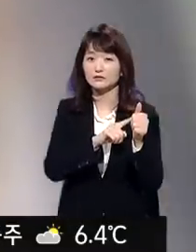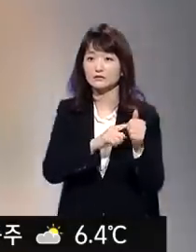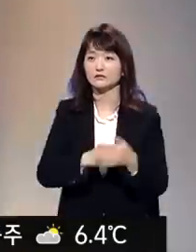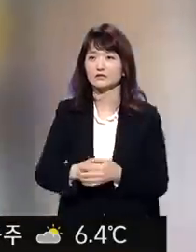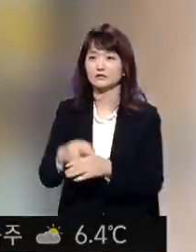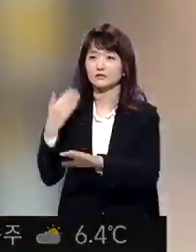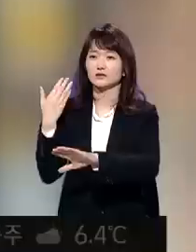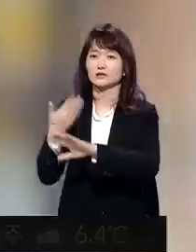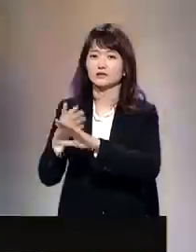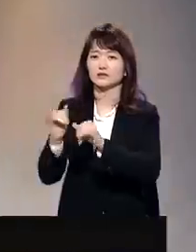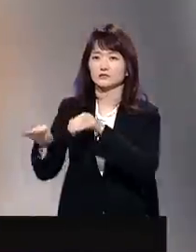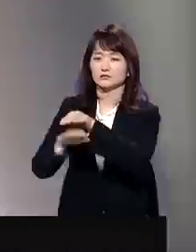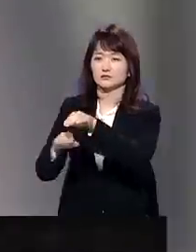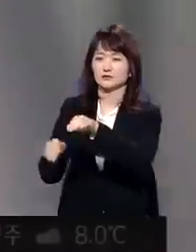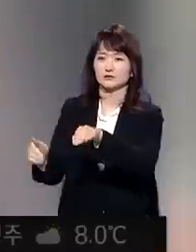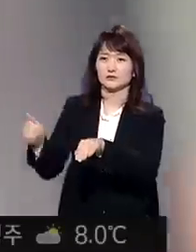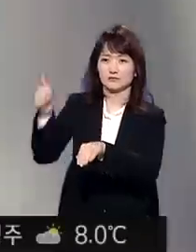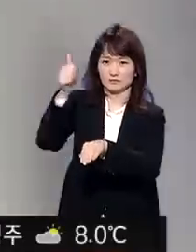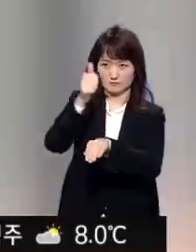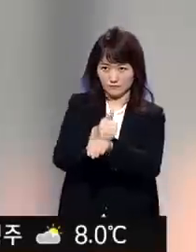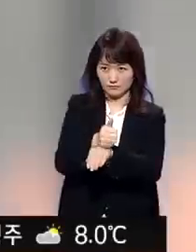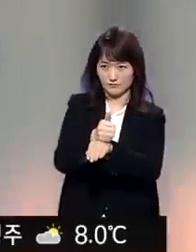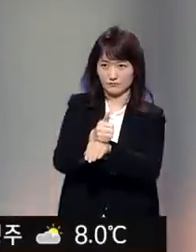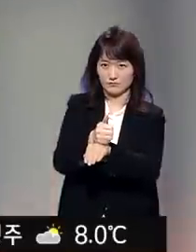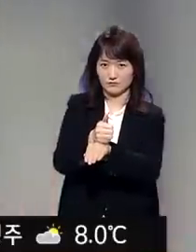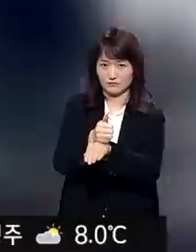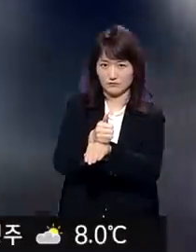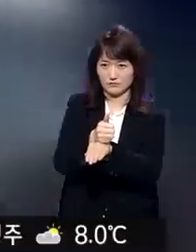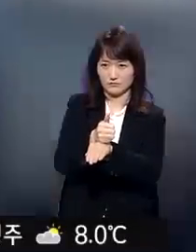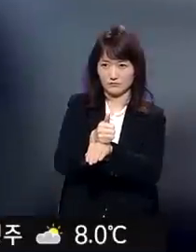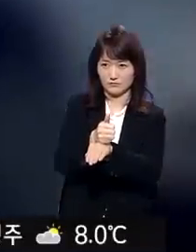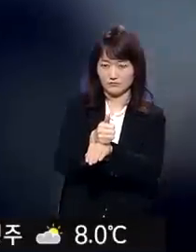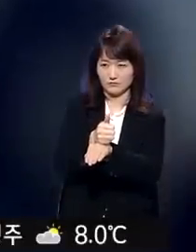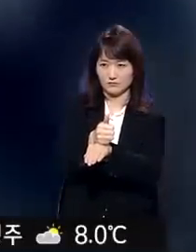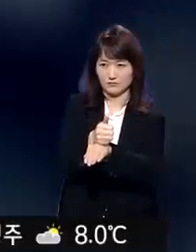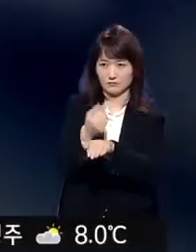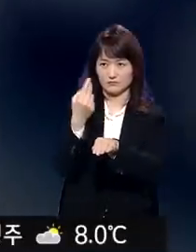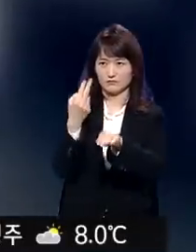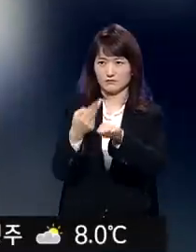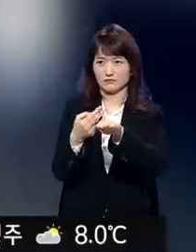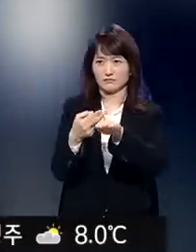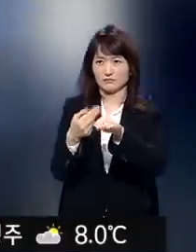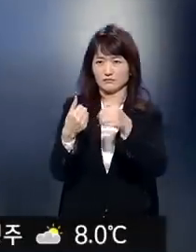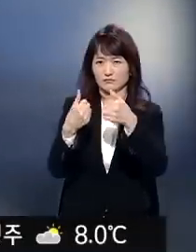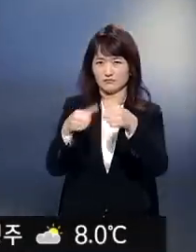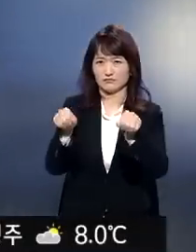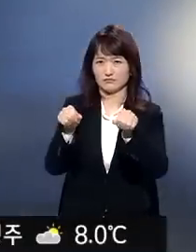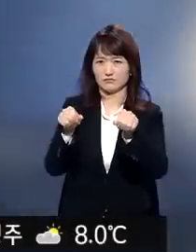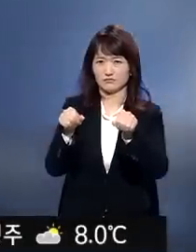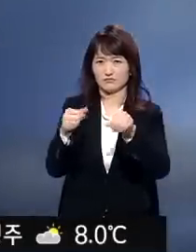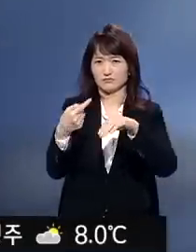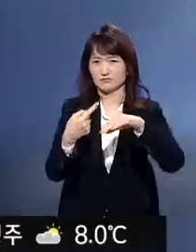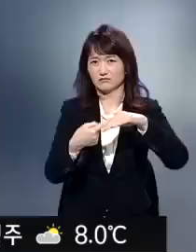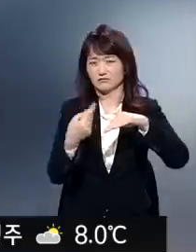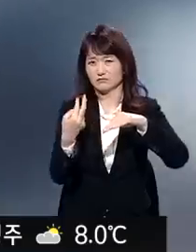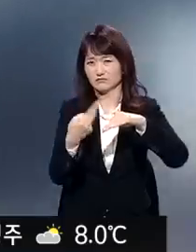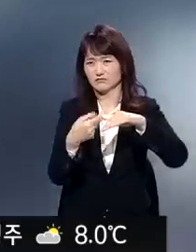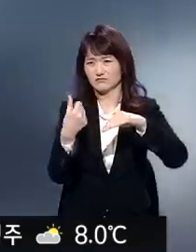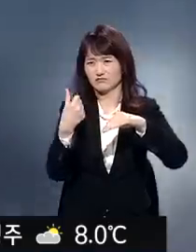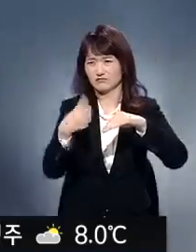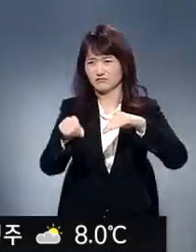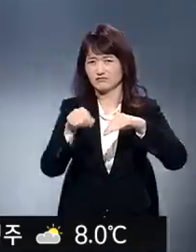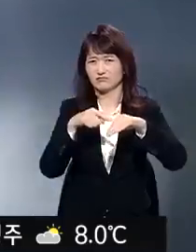애꿎은 남의 차에 뛰어 올라가서 저렇게 유리창을 박살을 내버리기도 했는데요. 초차입니다. 유리창을 박살을